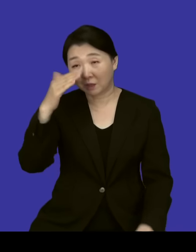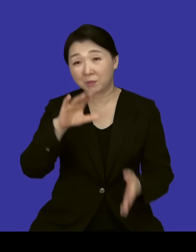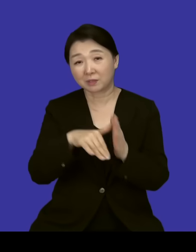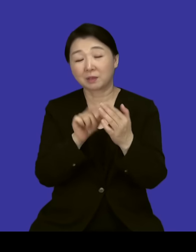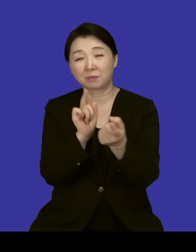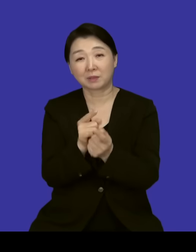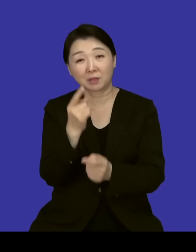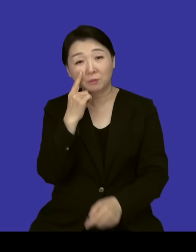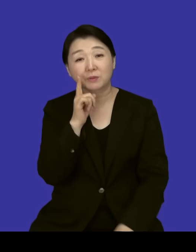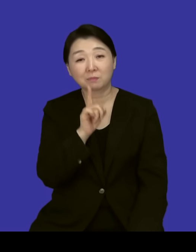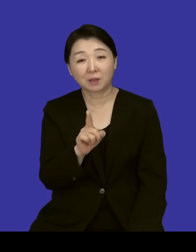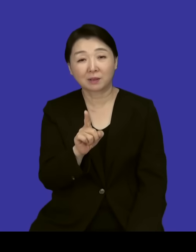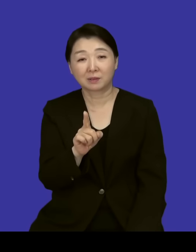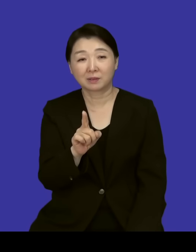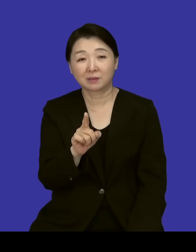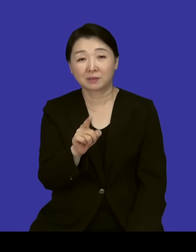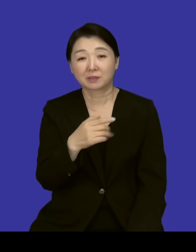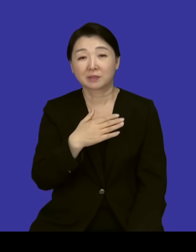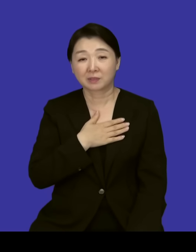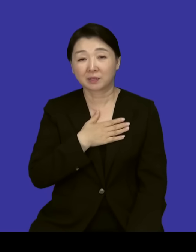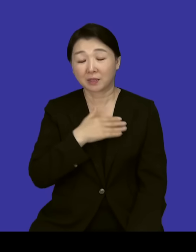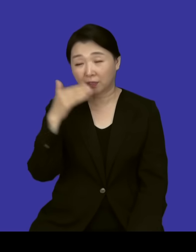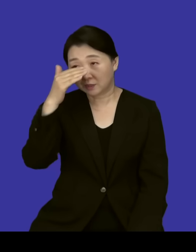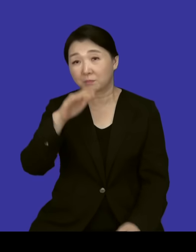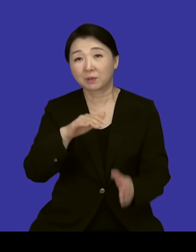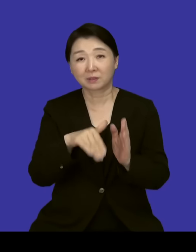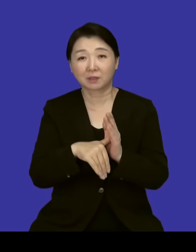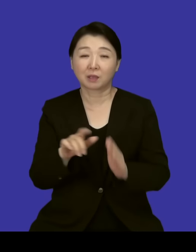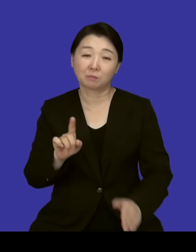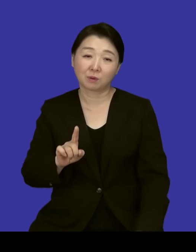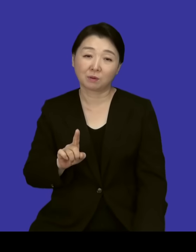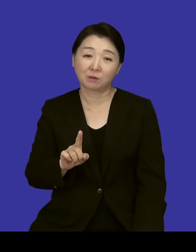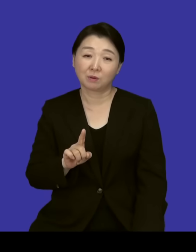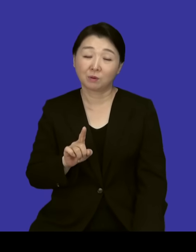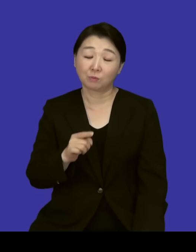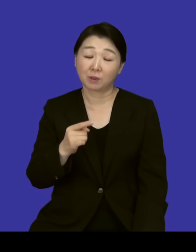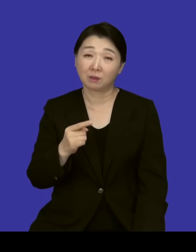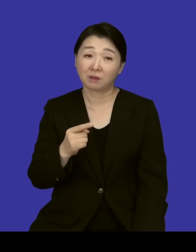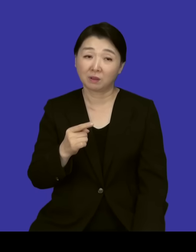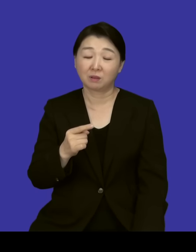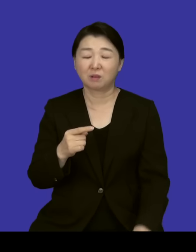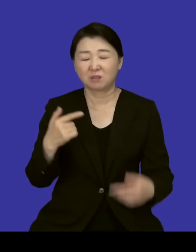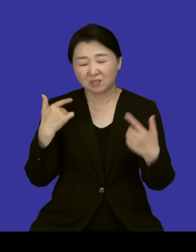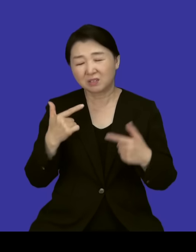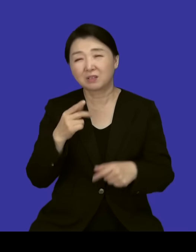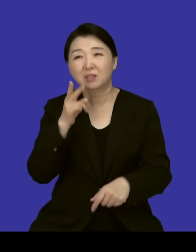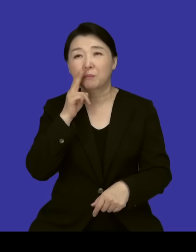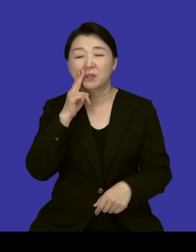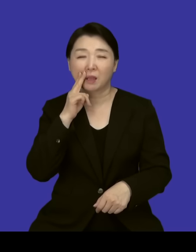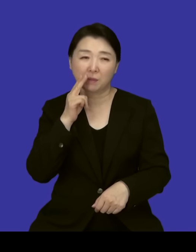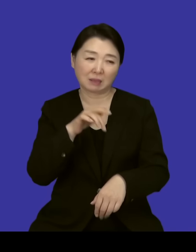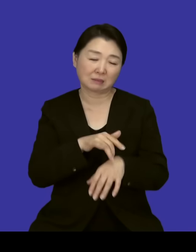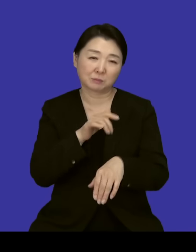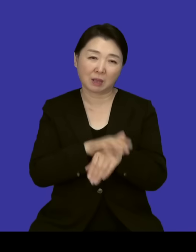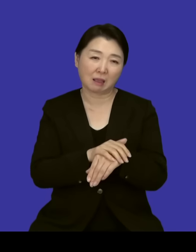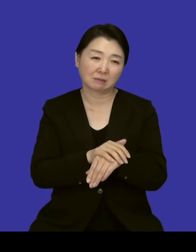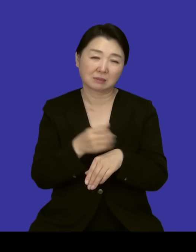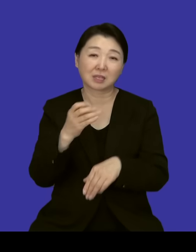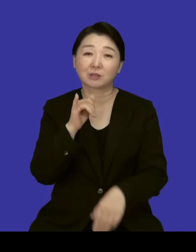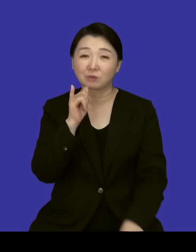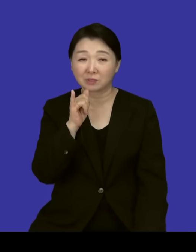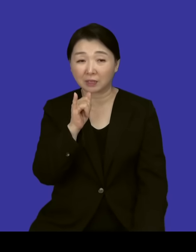봅시다 하고 그러면서 이제 제가 탐방 때 뭐 워낙 뭐 1시간이 멀다 하고 담배 피시니까 네. 그래 그때 가보면